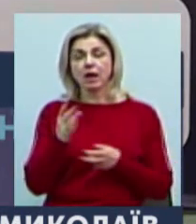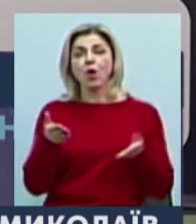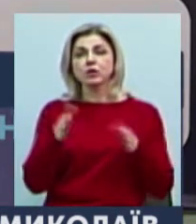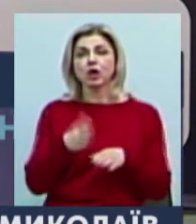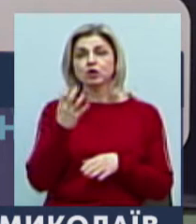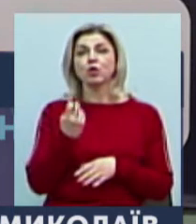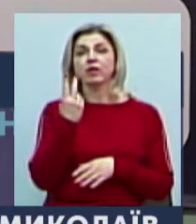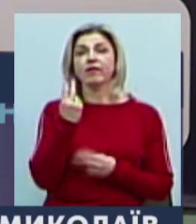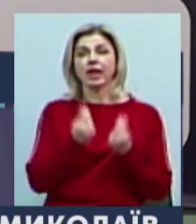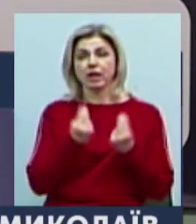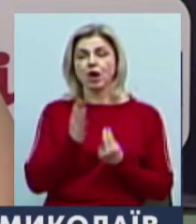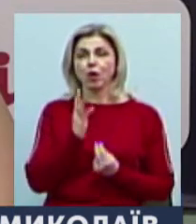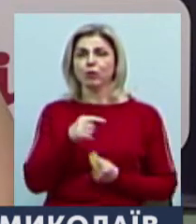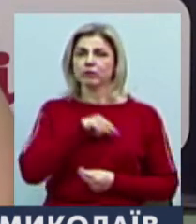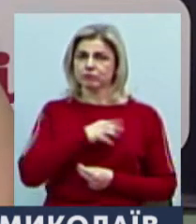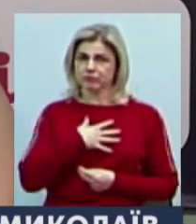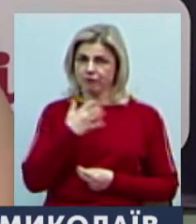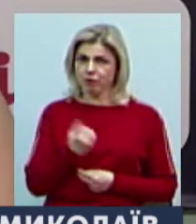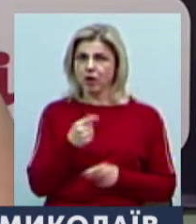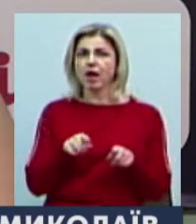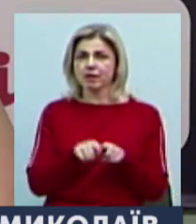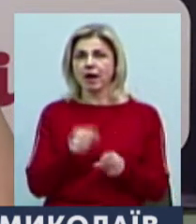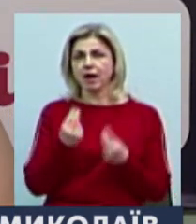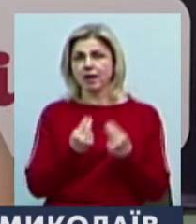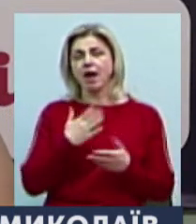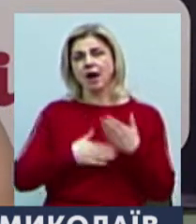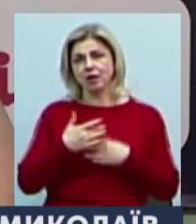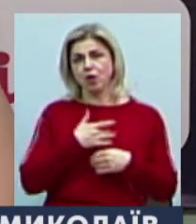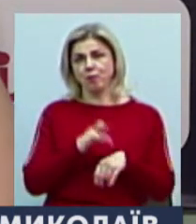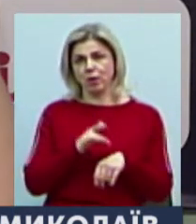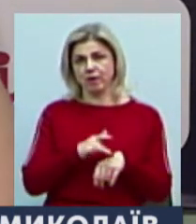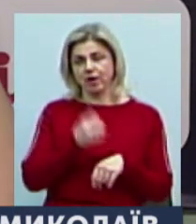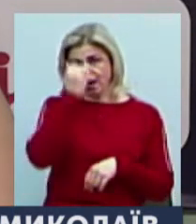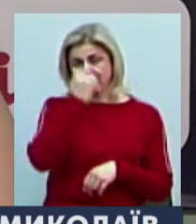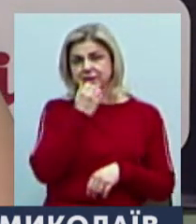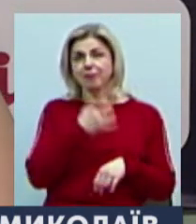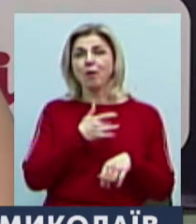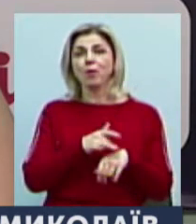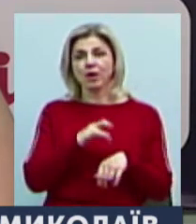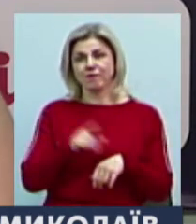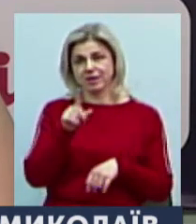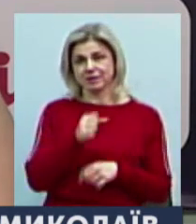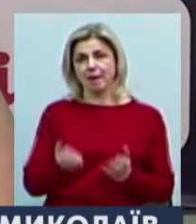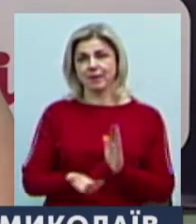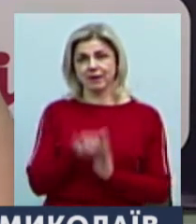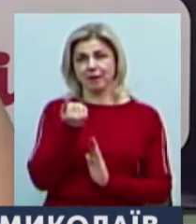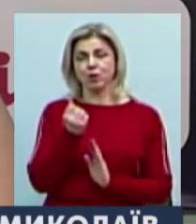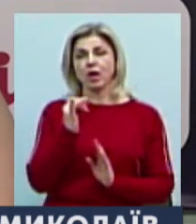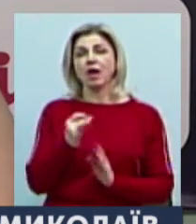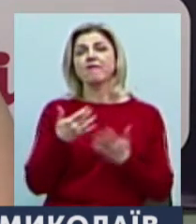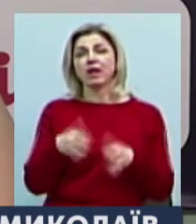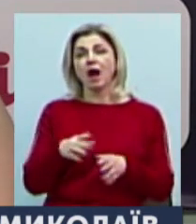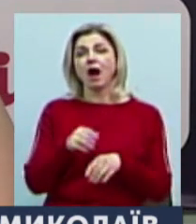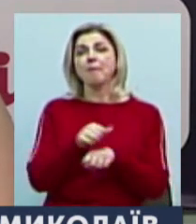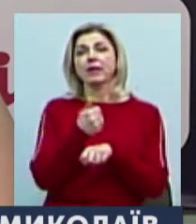ще дві гри. Будемо налаштовуватися, так само грати, радувати вболівальників. Дякую вболівальникам за підтримку. Також втратили капітана сьогодні